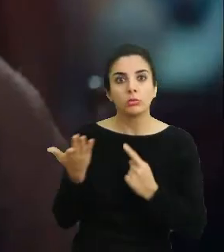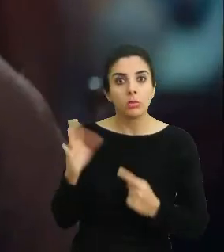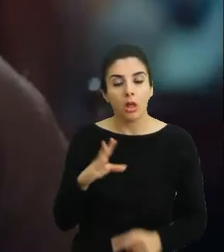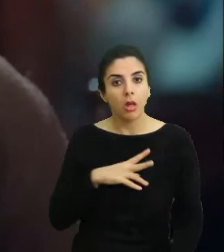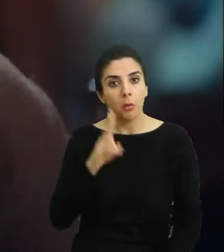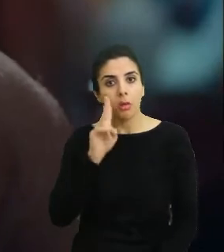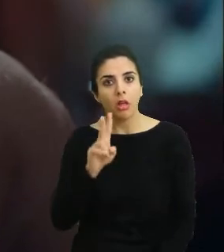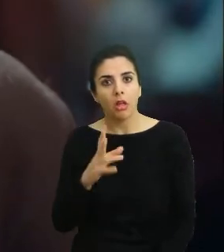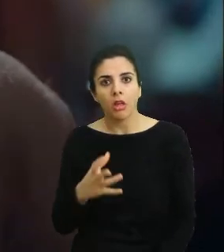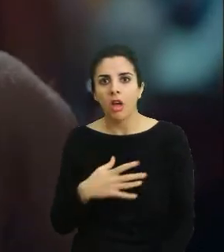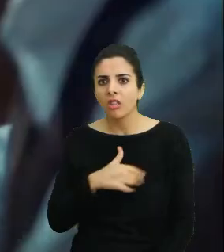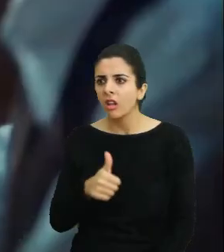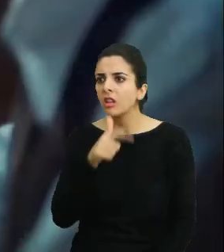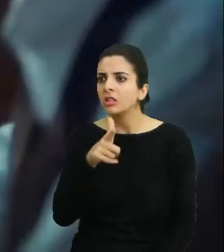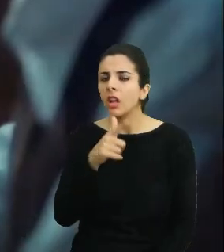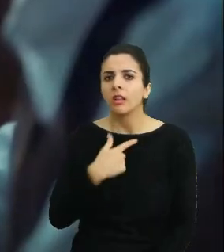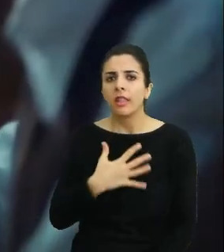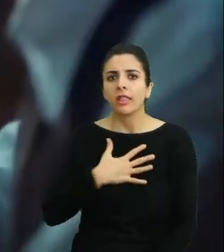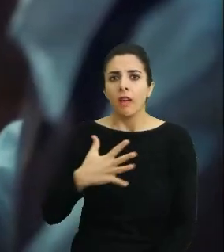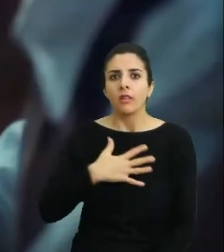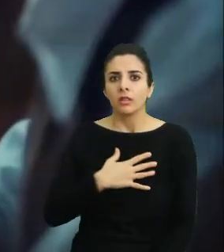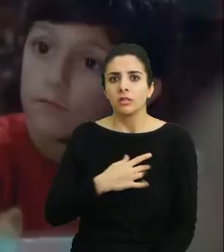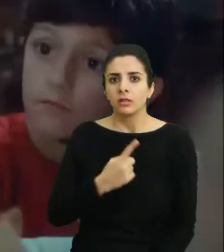bir baktım nefesi şarap kokmaya başlamış.